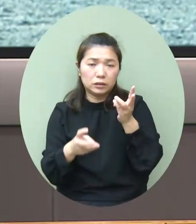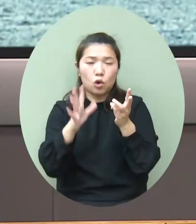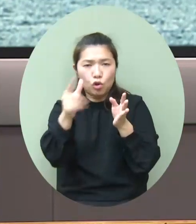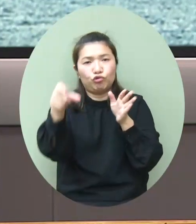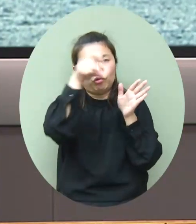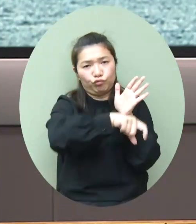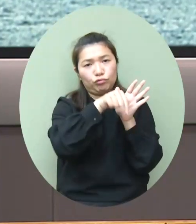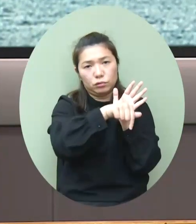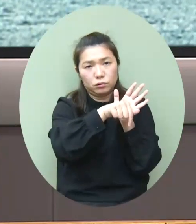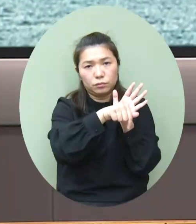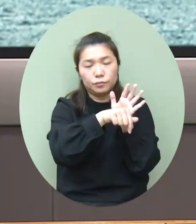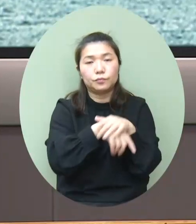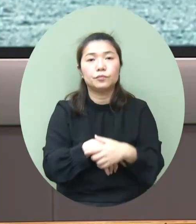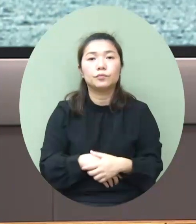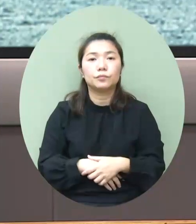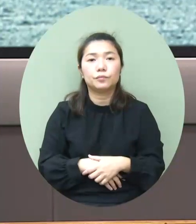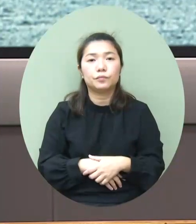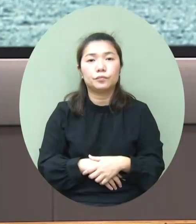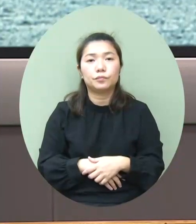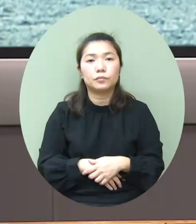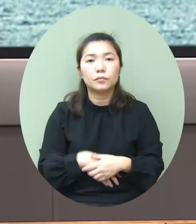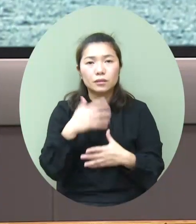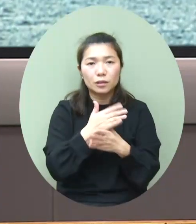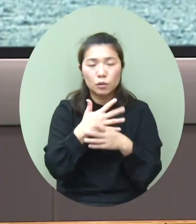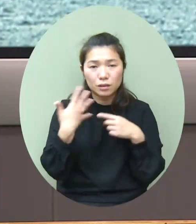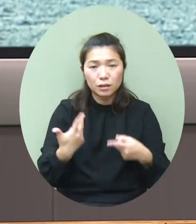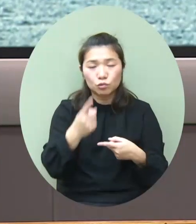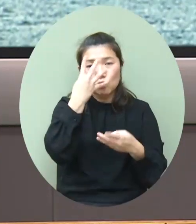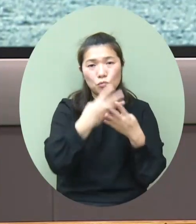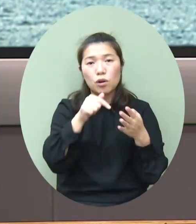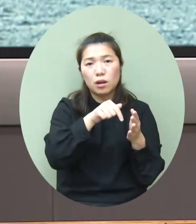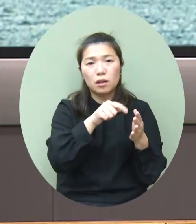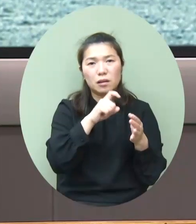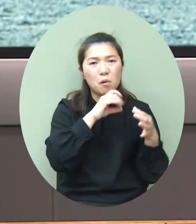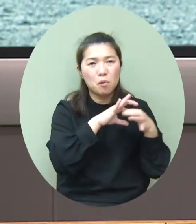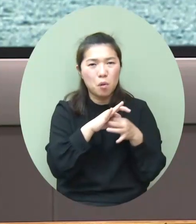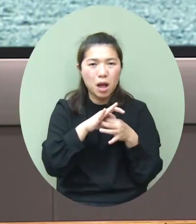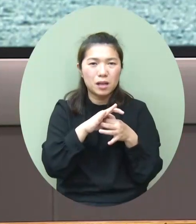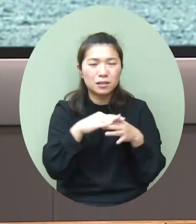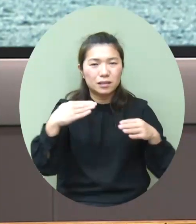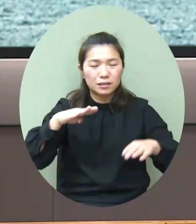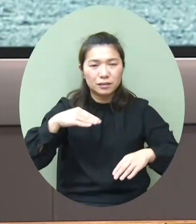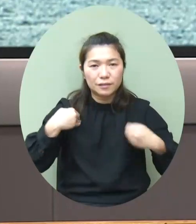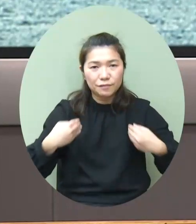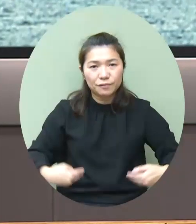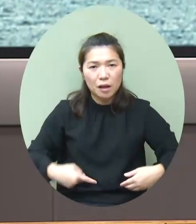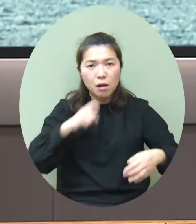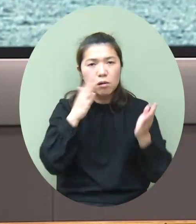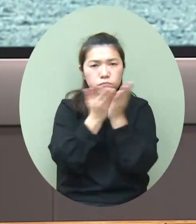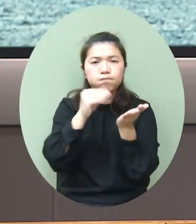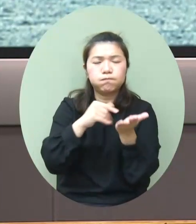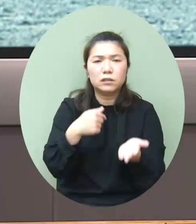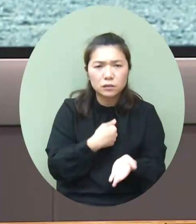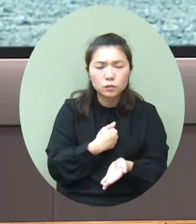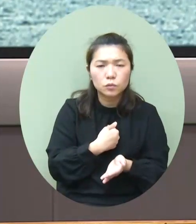病人交资料给我们，因为这个平台涉及身份的认